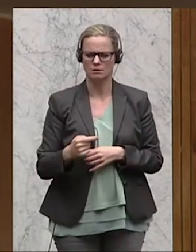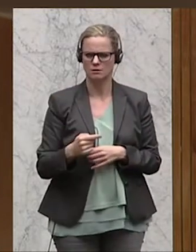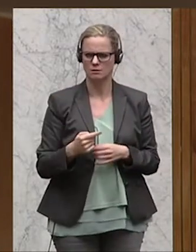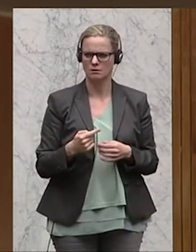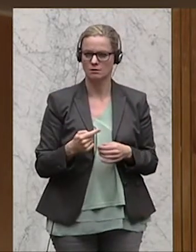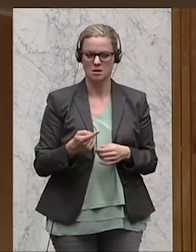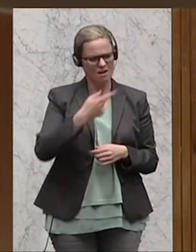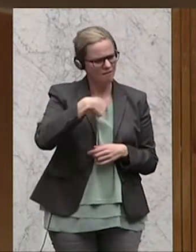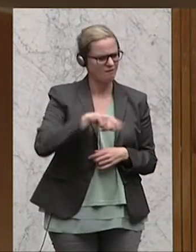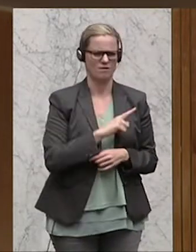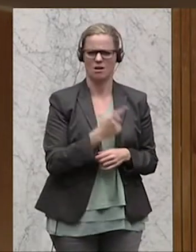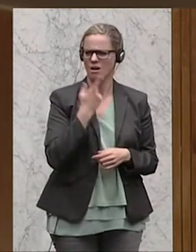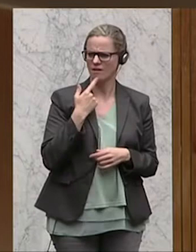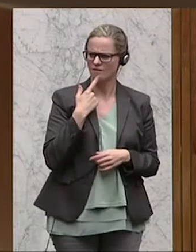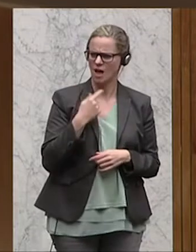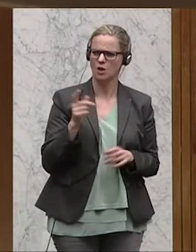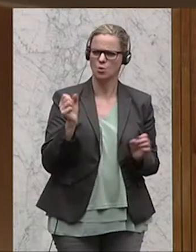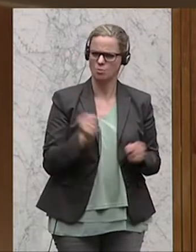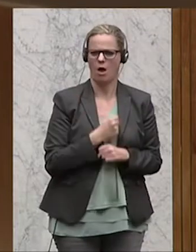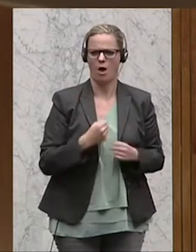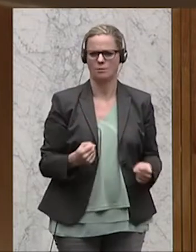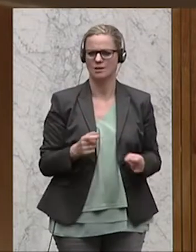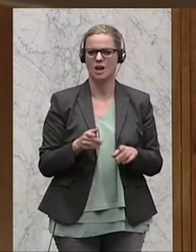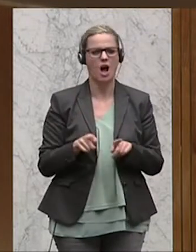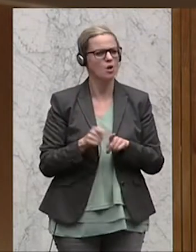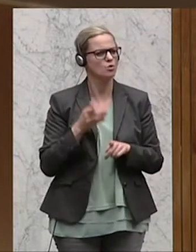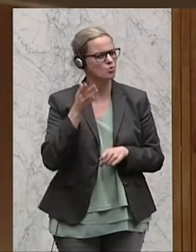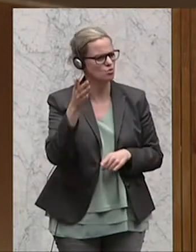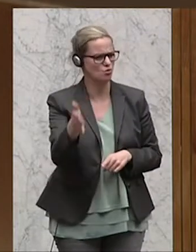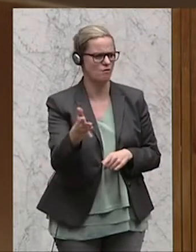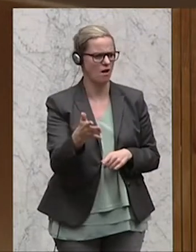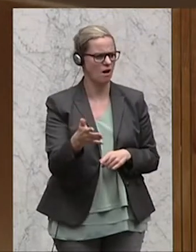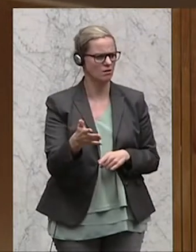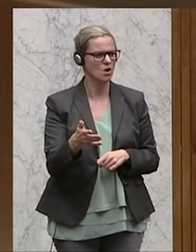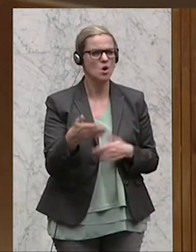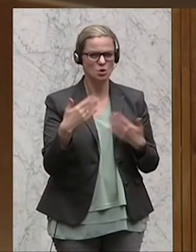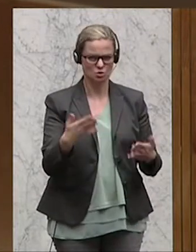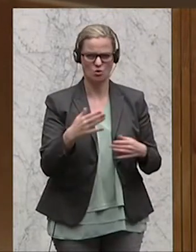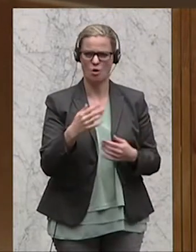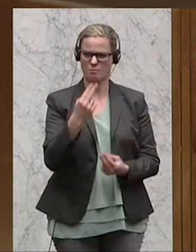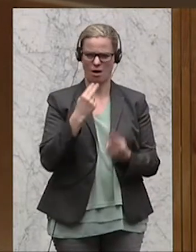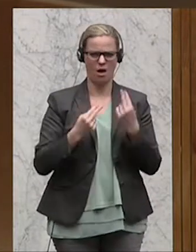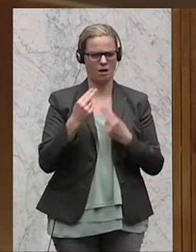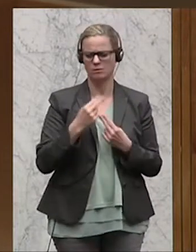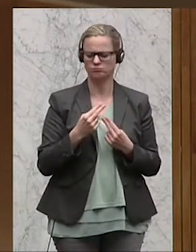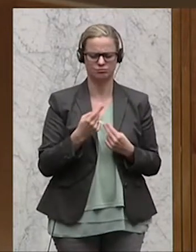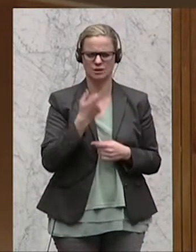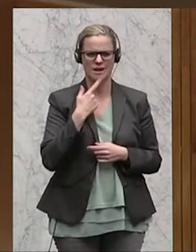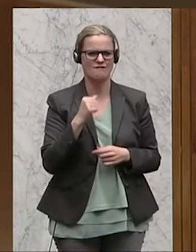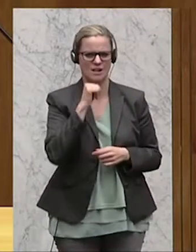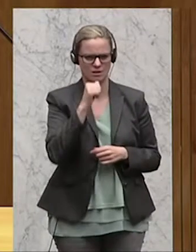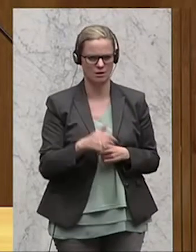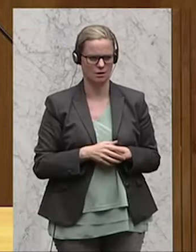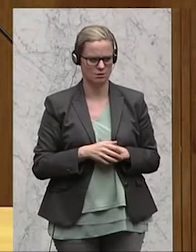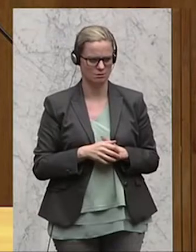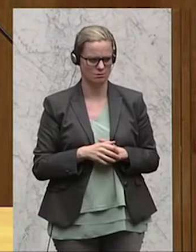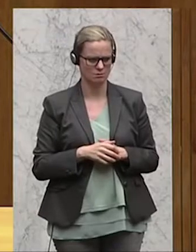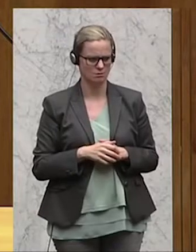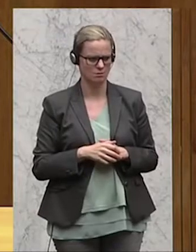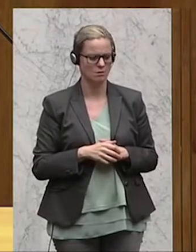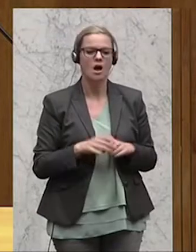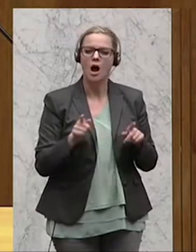wir uns nicht gefallen lassen und werden wir uns auch künftig nicht gefallen lassen. Aber nicht nur wir nicht, sondern eben auch etliche Bürgerinnen, die es einfach satt